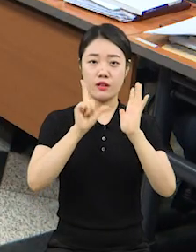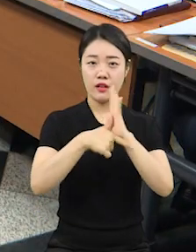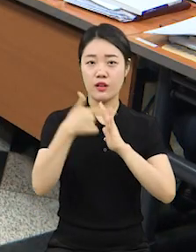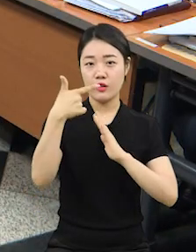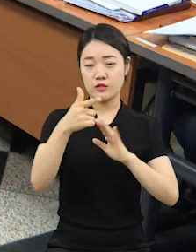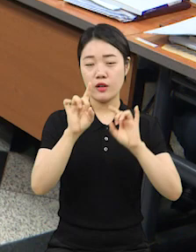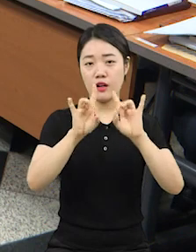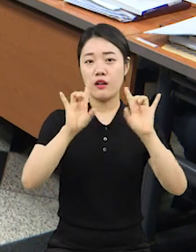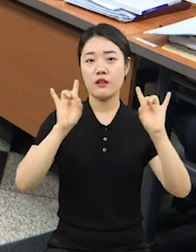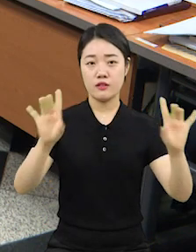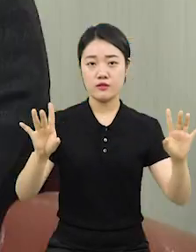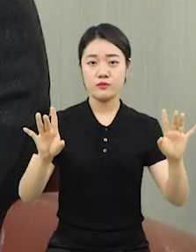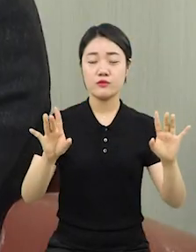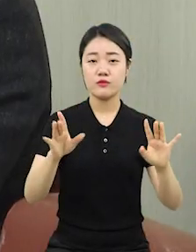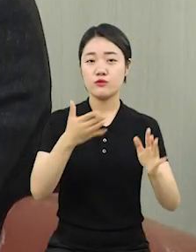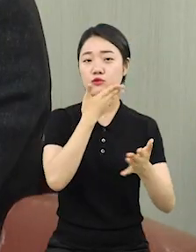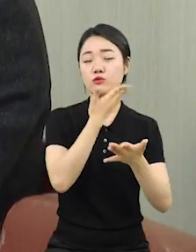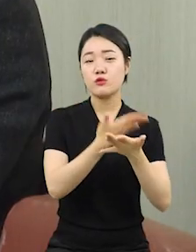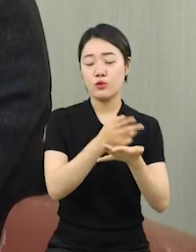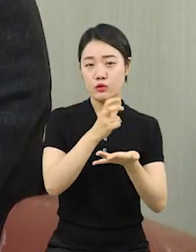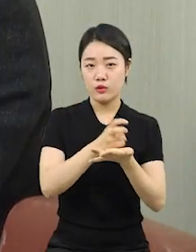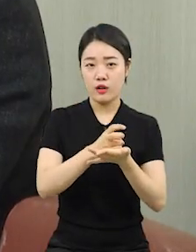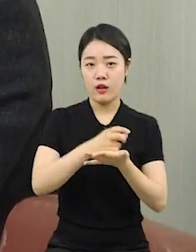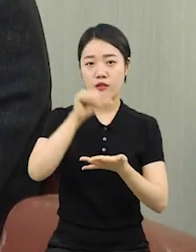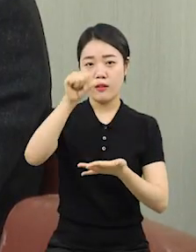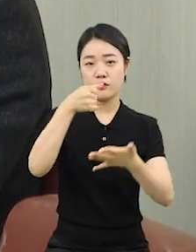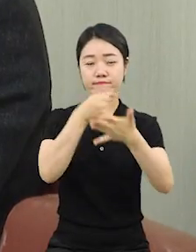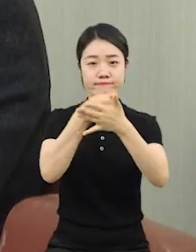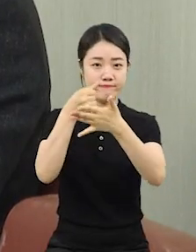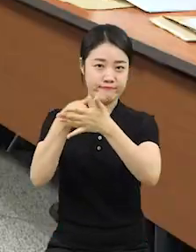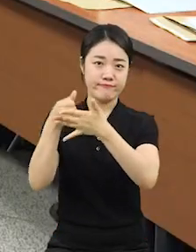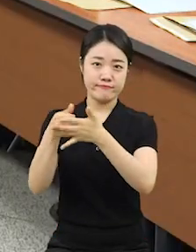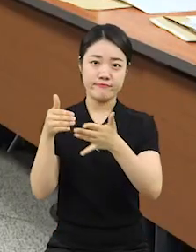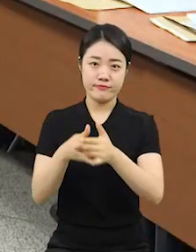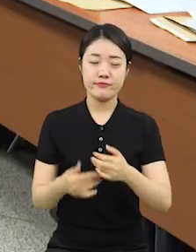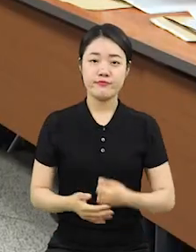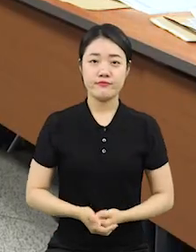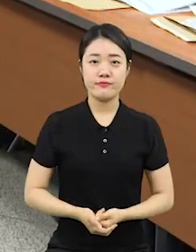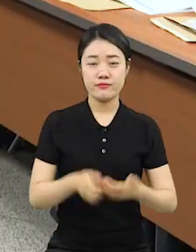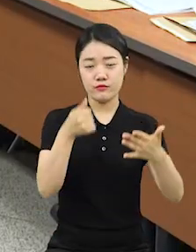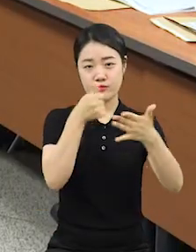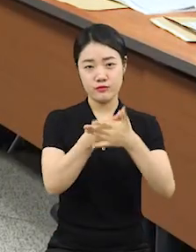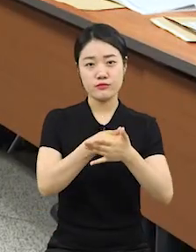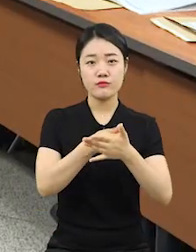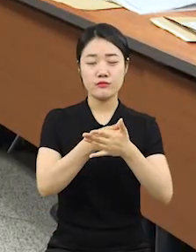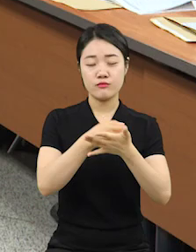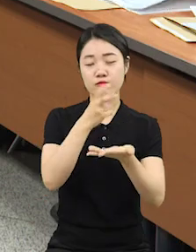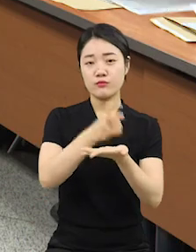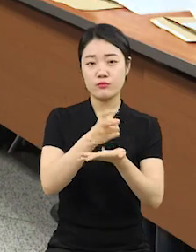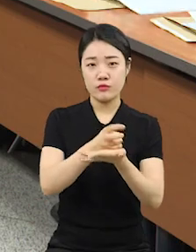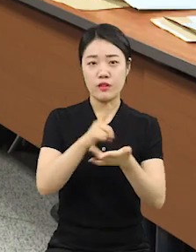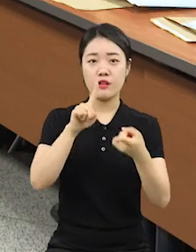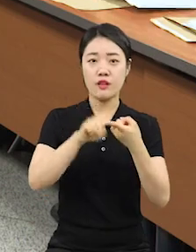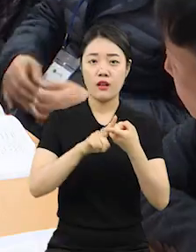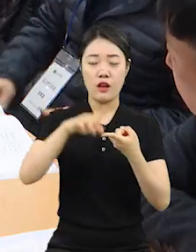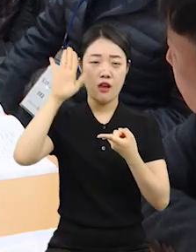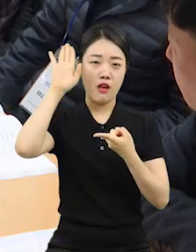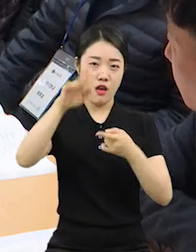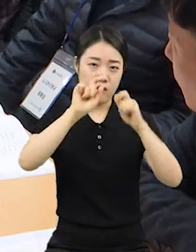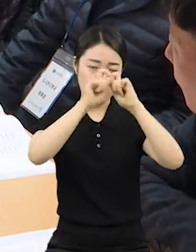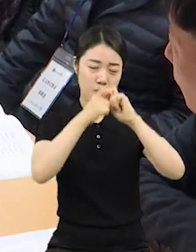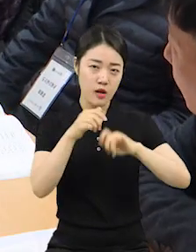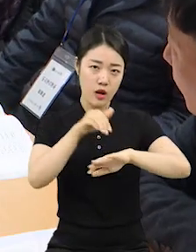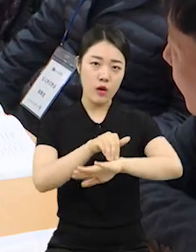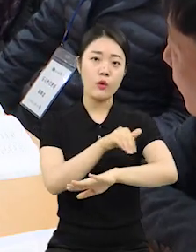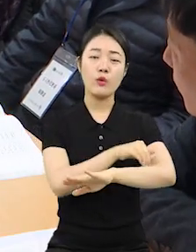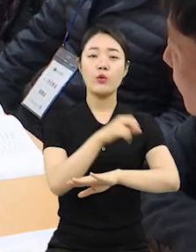6개 분과위원회별로 정책과제 5건을 선정하였습니다. 선정된 정책과제는 향후 세부 실습